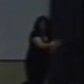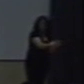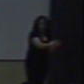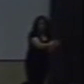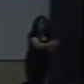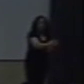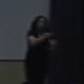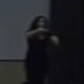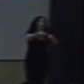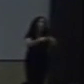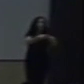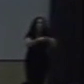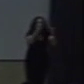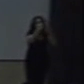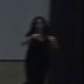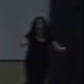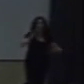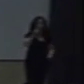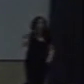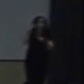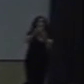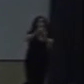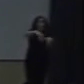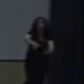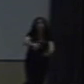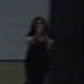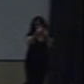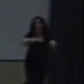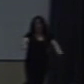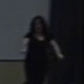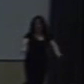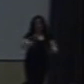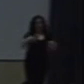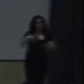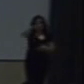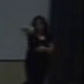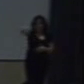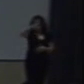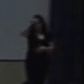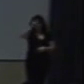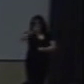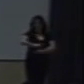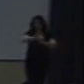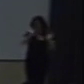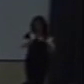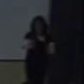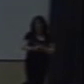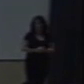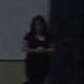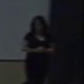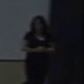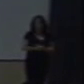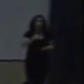eines diferents amb finalitats diferents, i això crec que és una cosa que l'hem de tenir molt clara. Però Clar, jo penso, home,